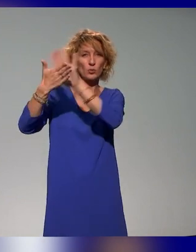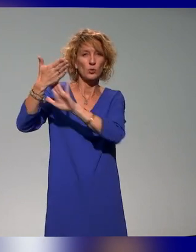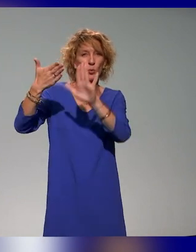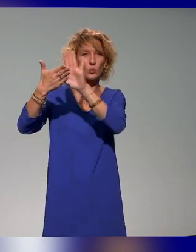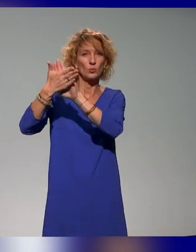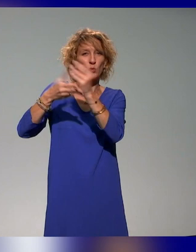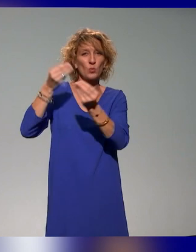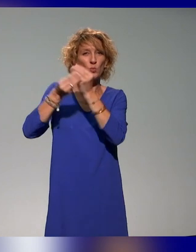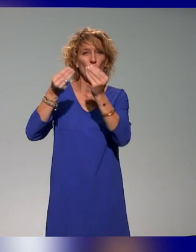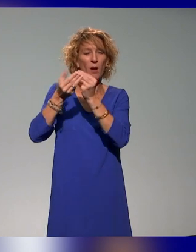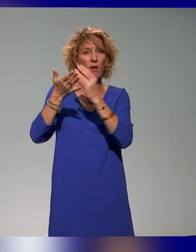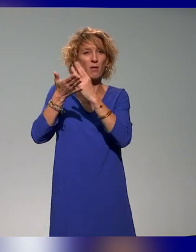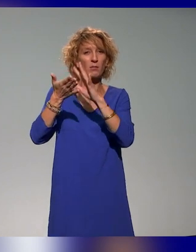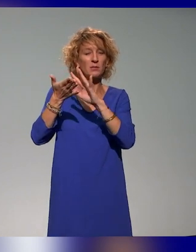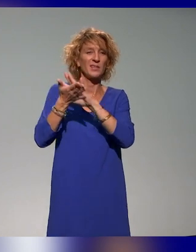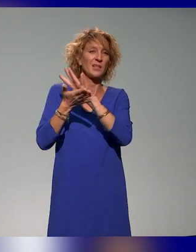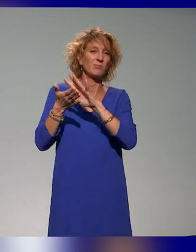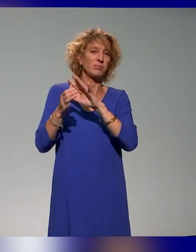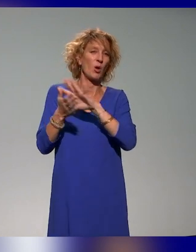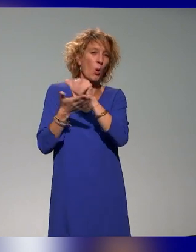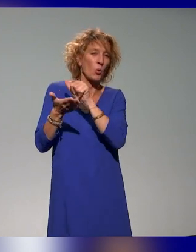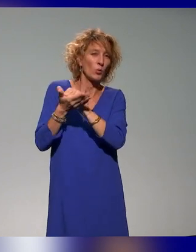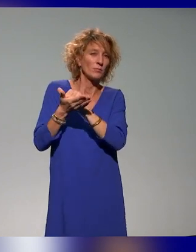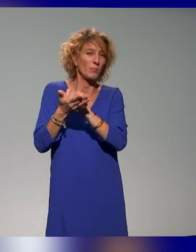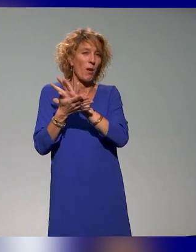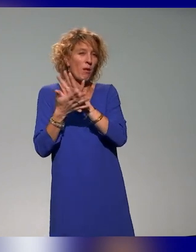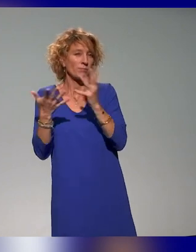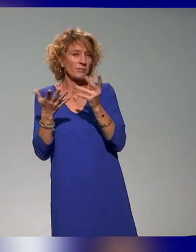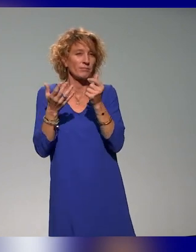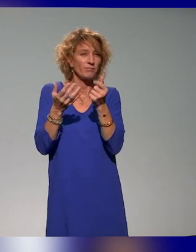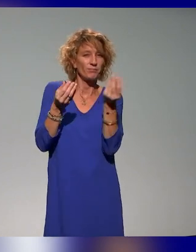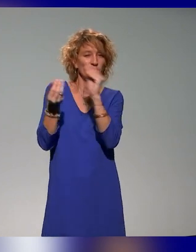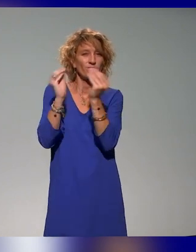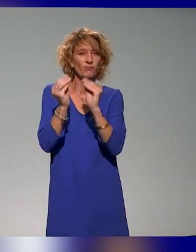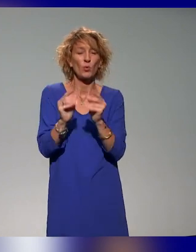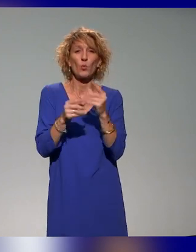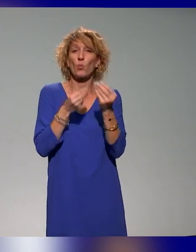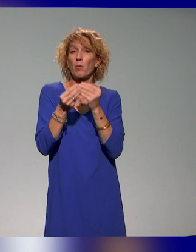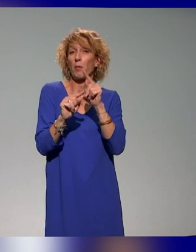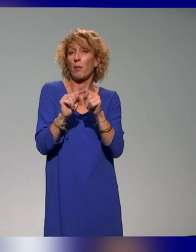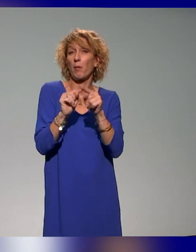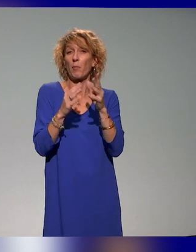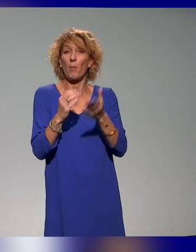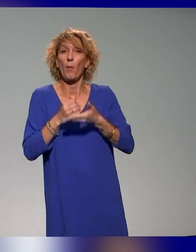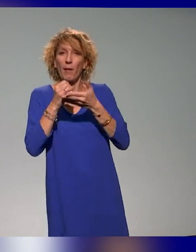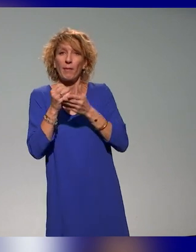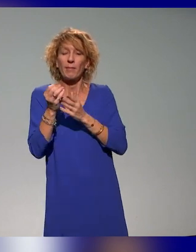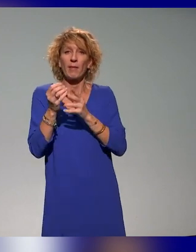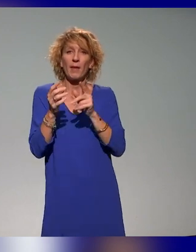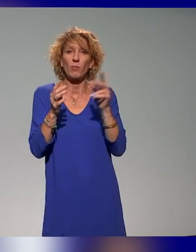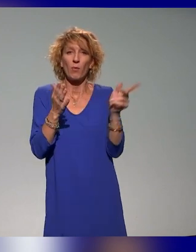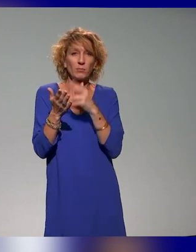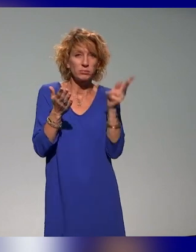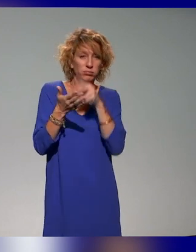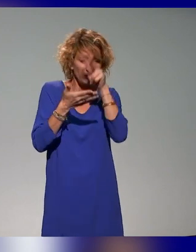personnalisation d'icônes, pour simplifier un peu aussi la vue. On va rajouter des éléments de navigation, de ressources, entre les ressources